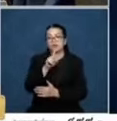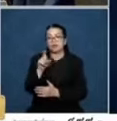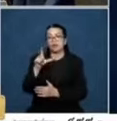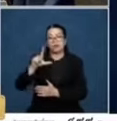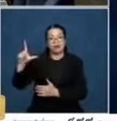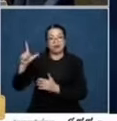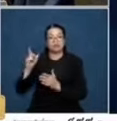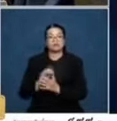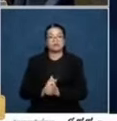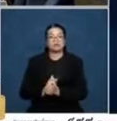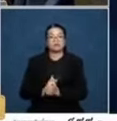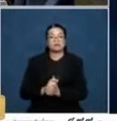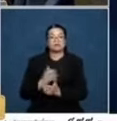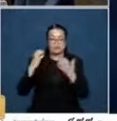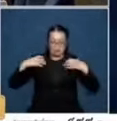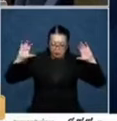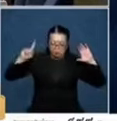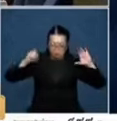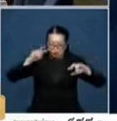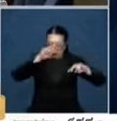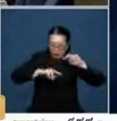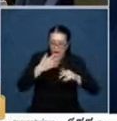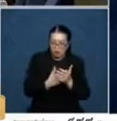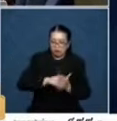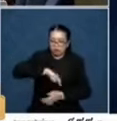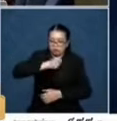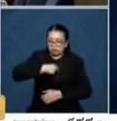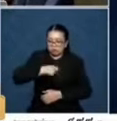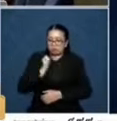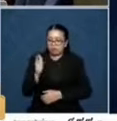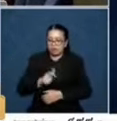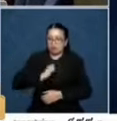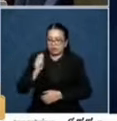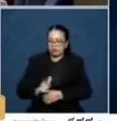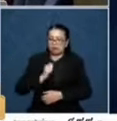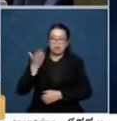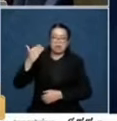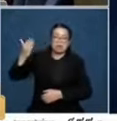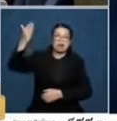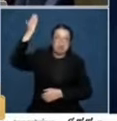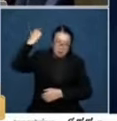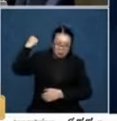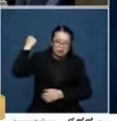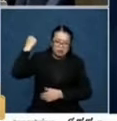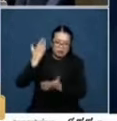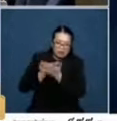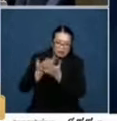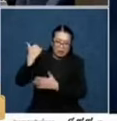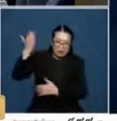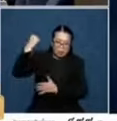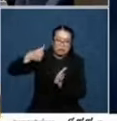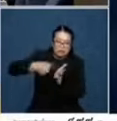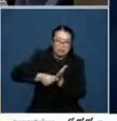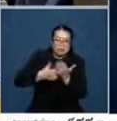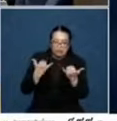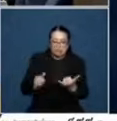37,100 ล้านบาทการจัดสรรงบแบบนี้ล่ะครับที่เอาอดีตมาเบียดบังสอดไส้ทำให้งบที่